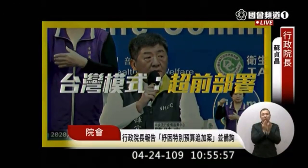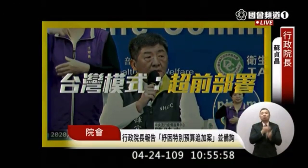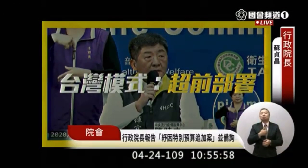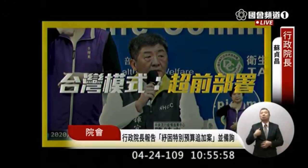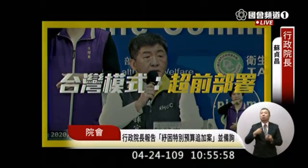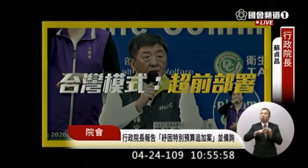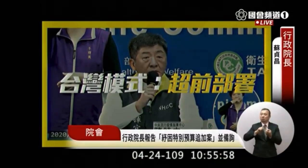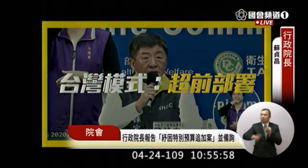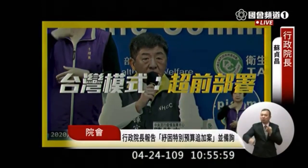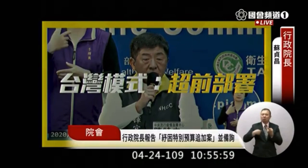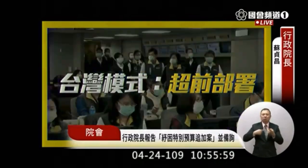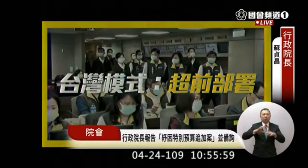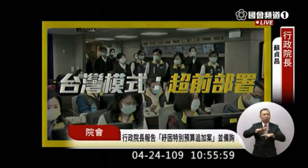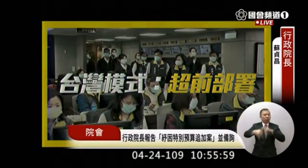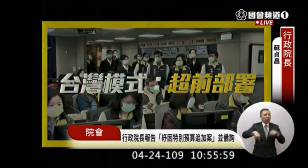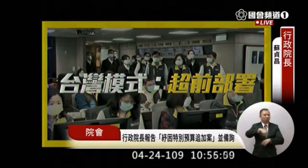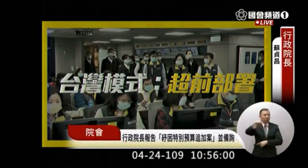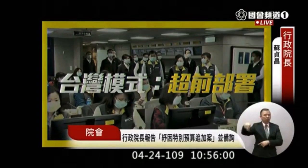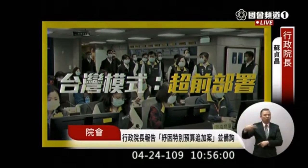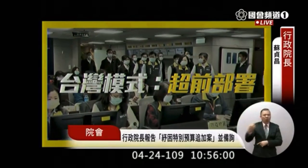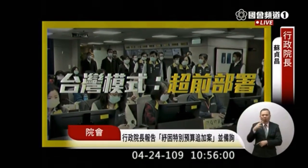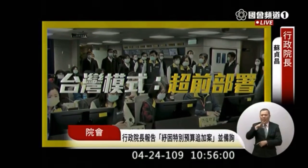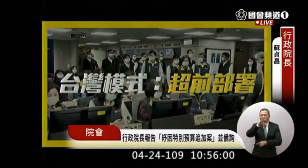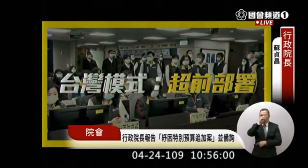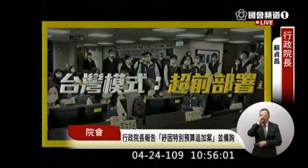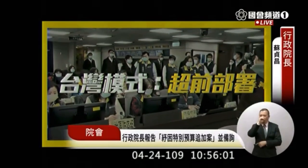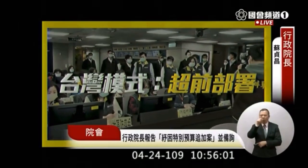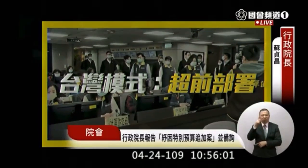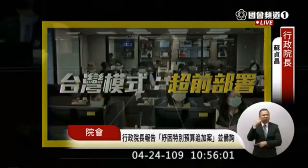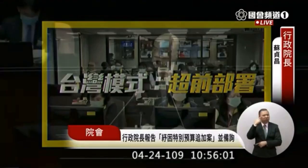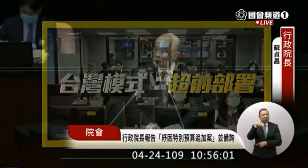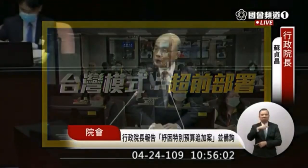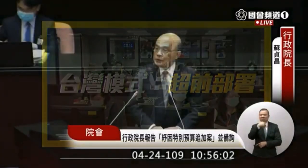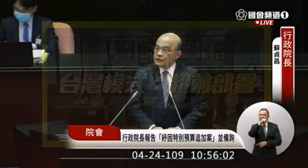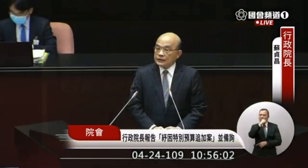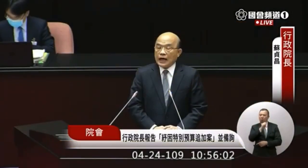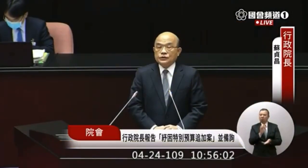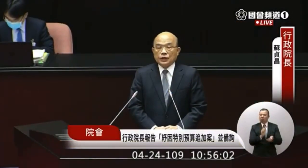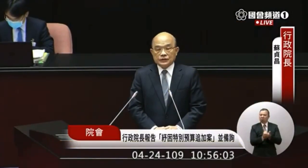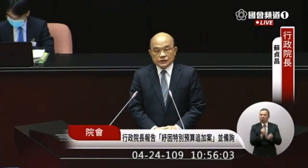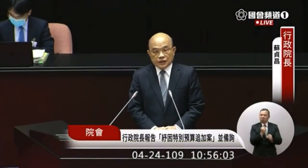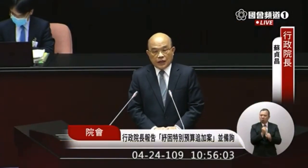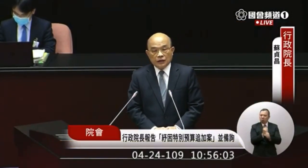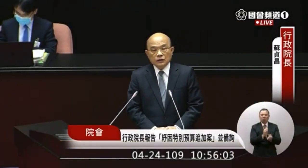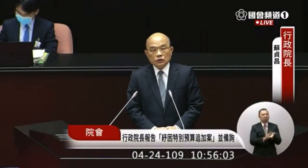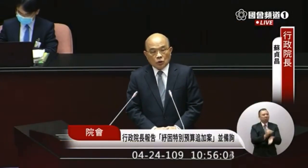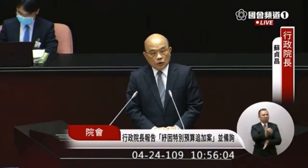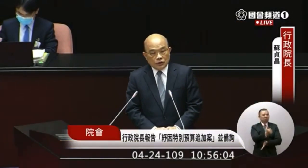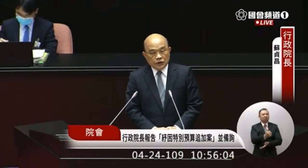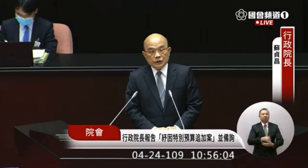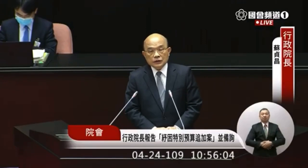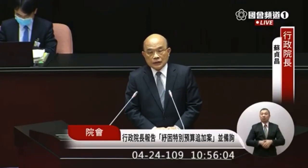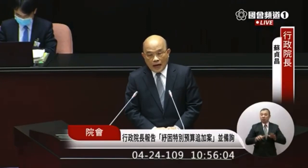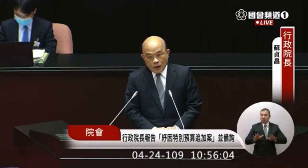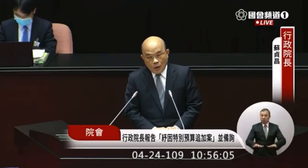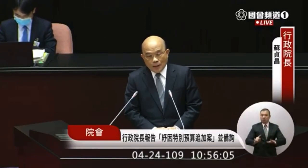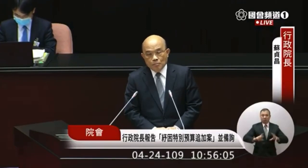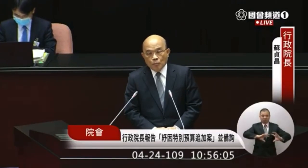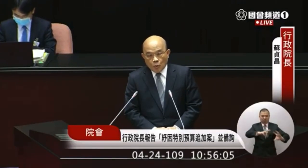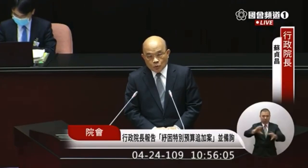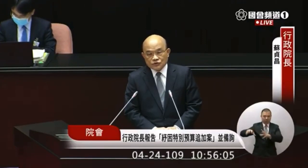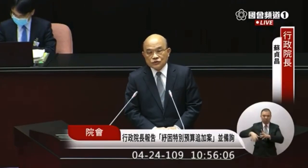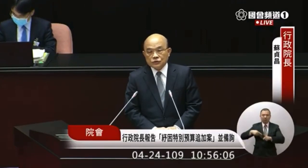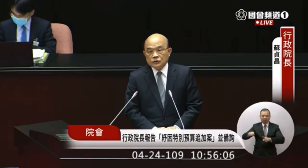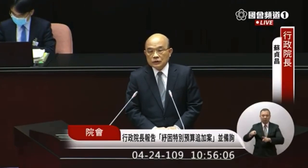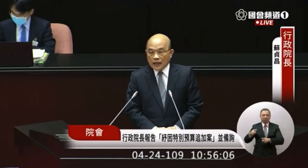全世界许多国家羡慕、肯定。所以现在全世界都以台